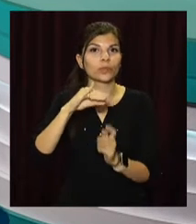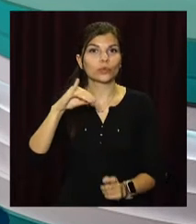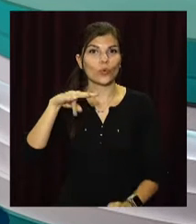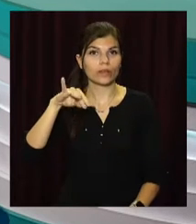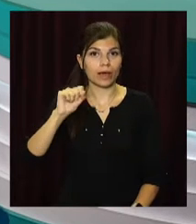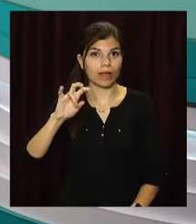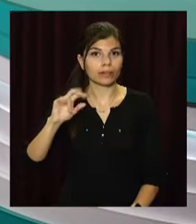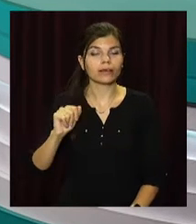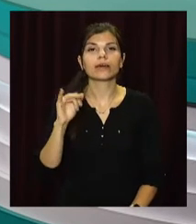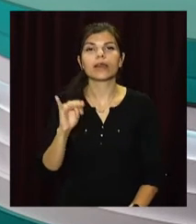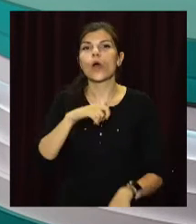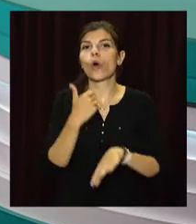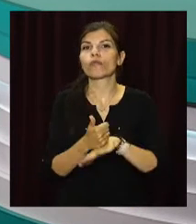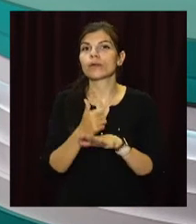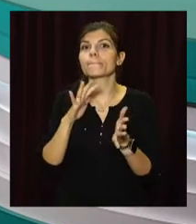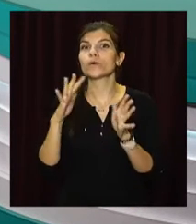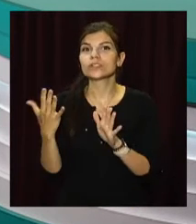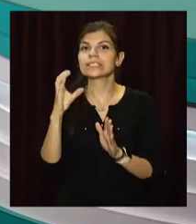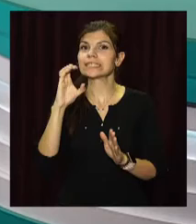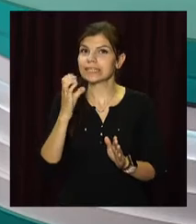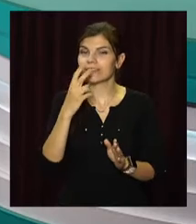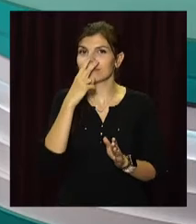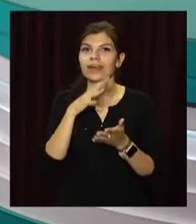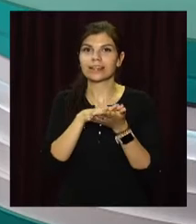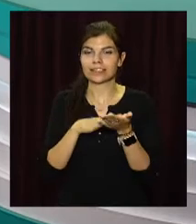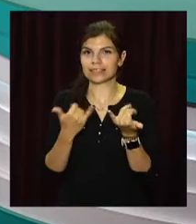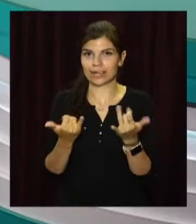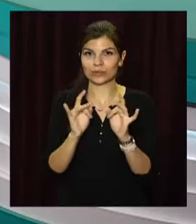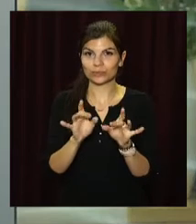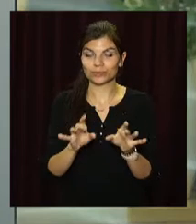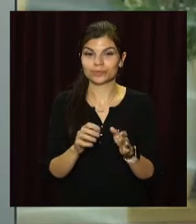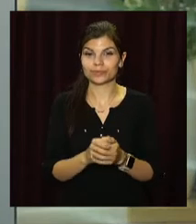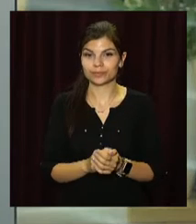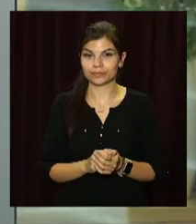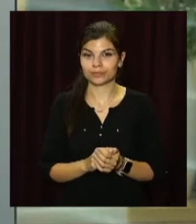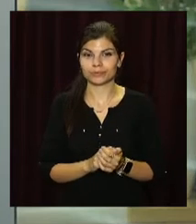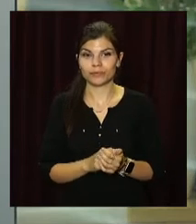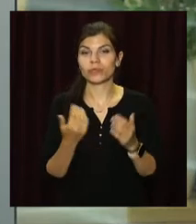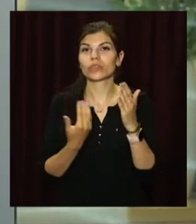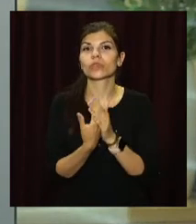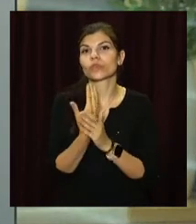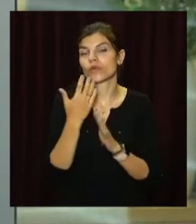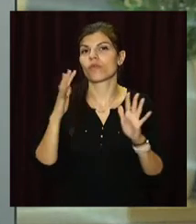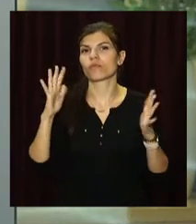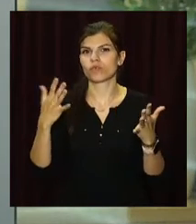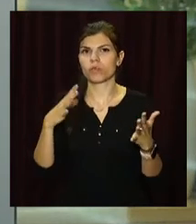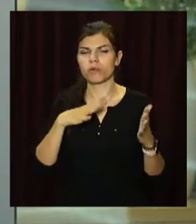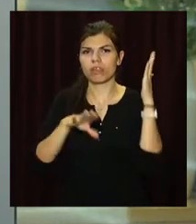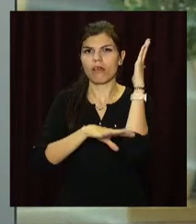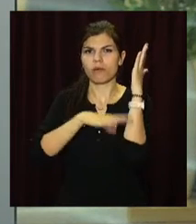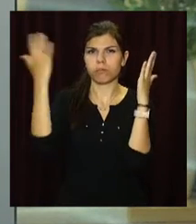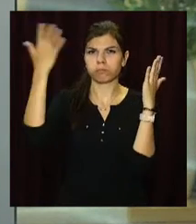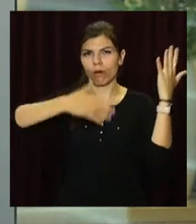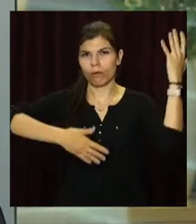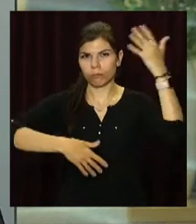Юліана Пуговкіна. І про головні події середи дивіться просто зараз. Нові провалля, повалені дерева